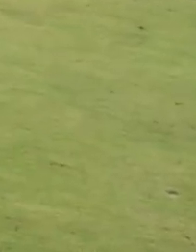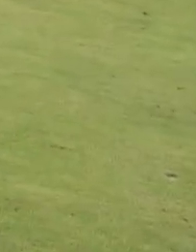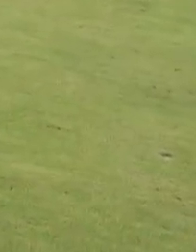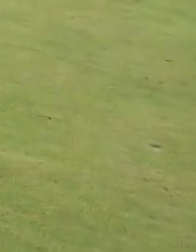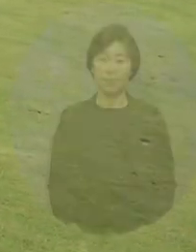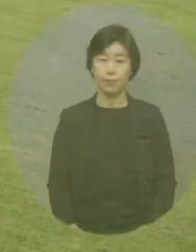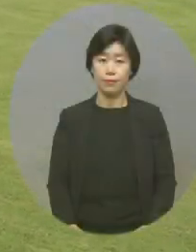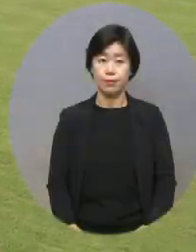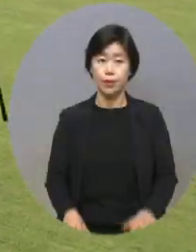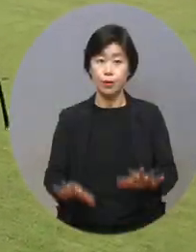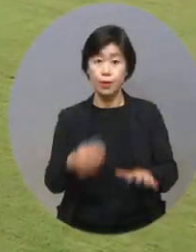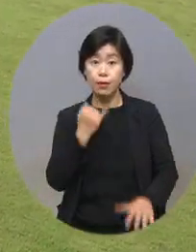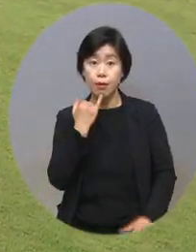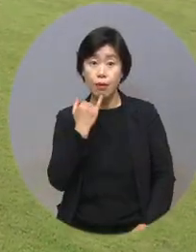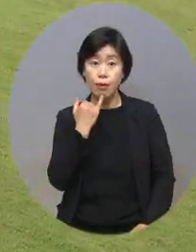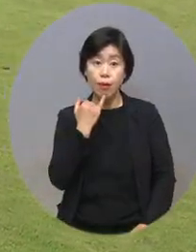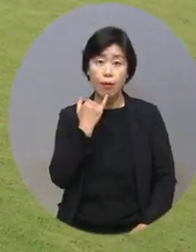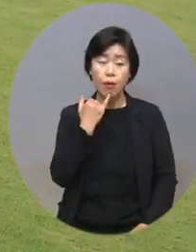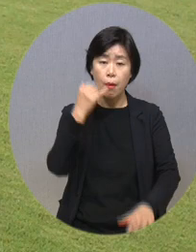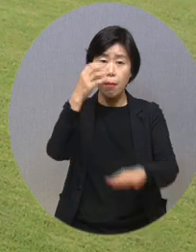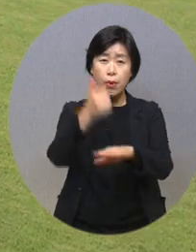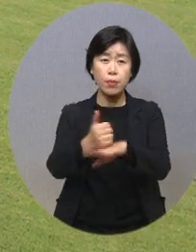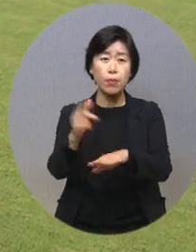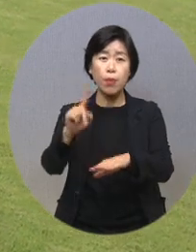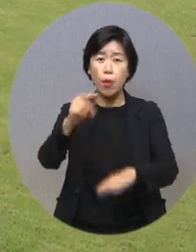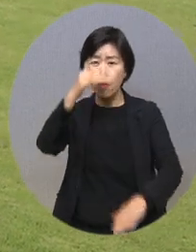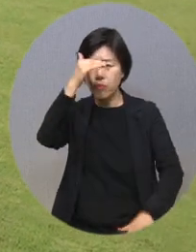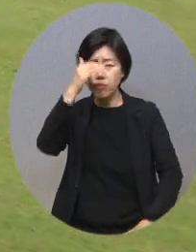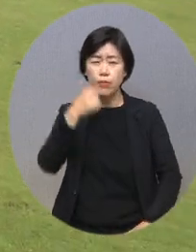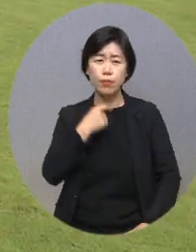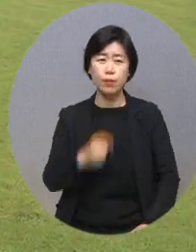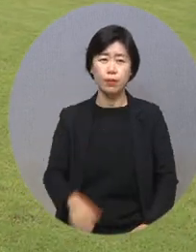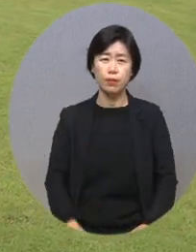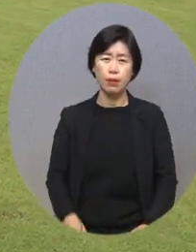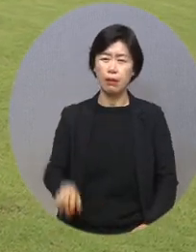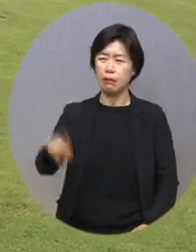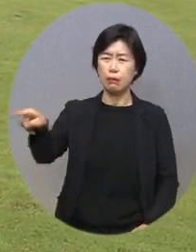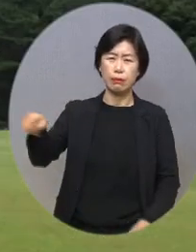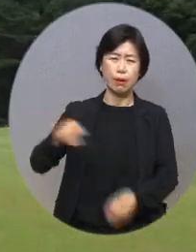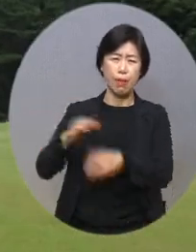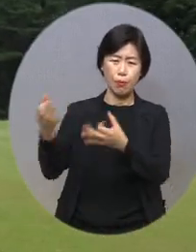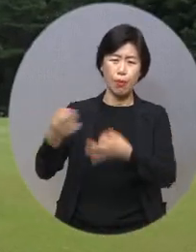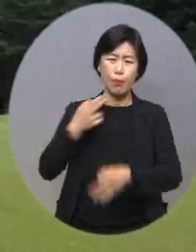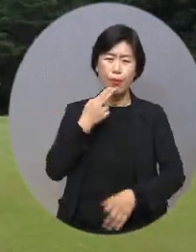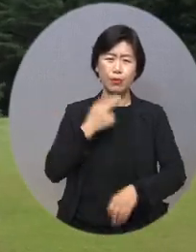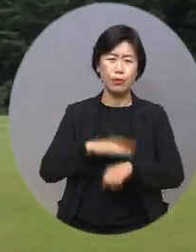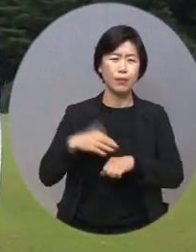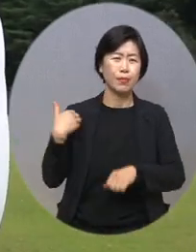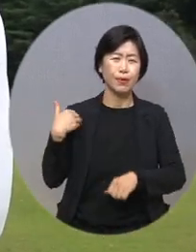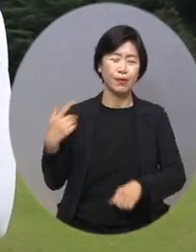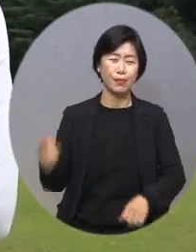괜찮아? 잘 친 것 같은데, 이거? 보고 싶어, 지금. 네, 잘 친 것 같아. 너무 보고 싶어. 정신 모를 거야, 지금 우리 잘 쳤는지도.